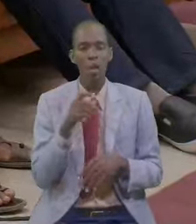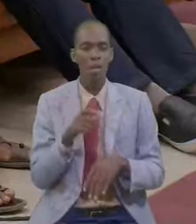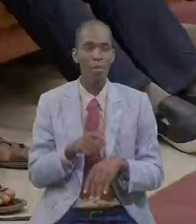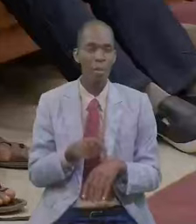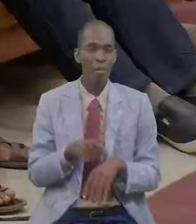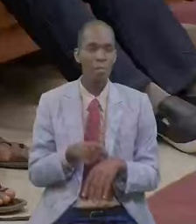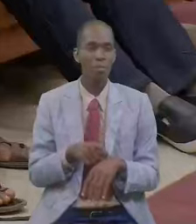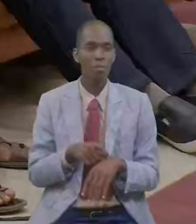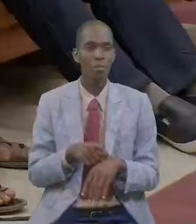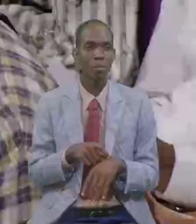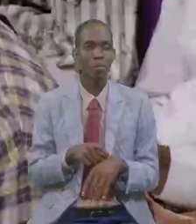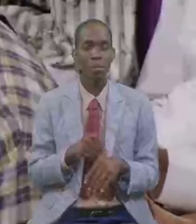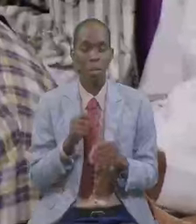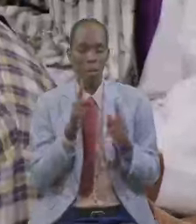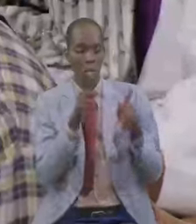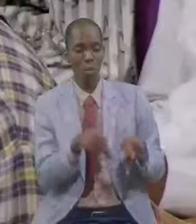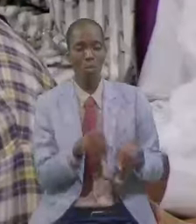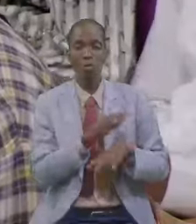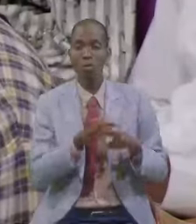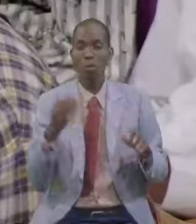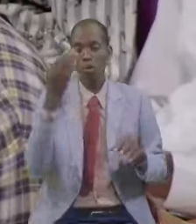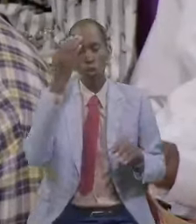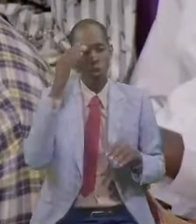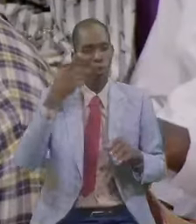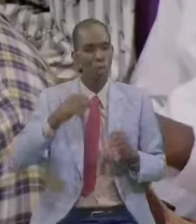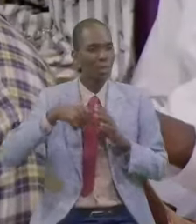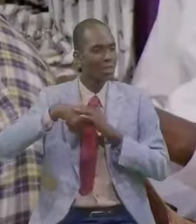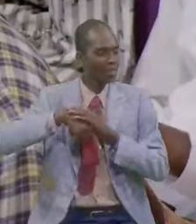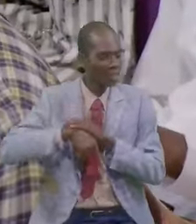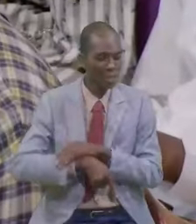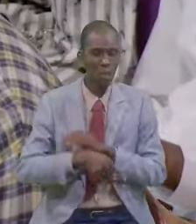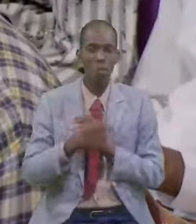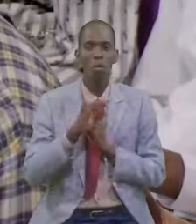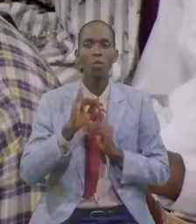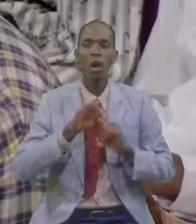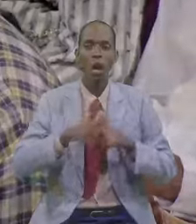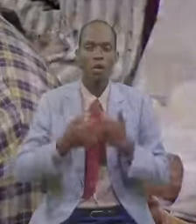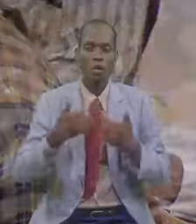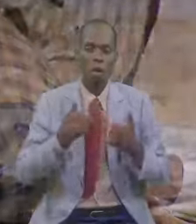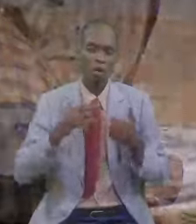répond à l'insensé. Comme la personne ne connaît pas la profondeur de sa folie,